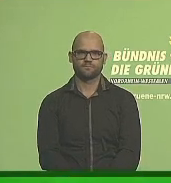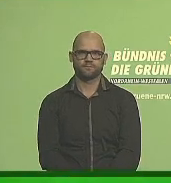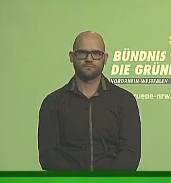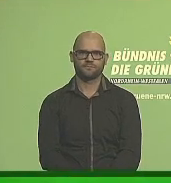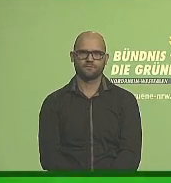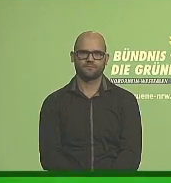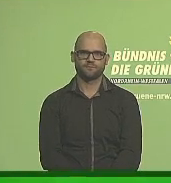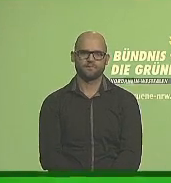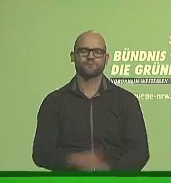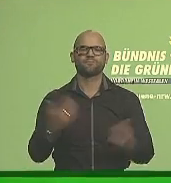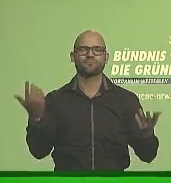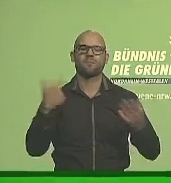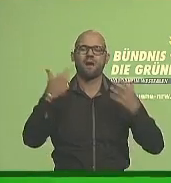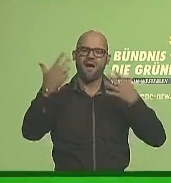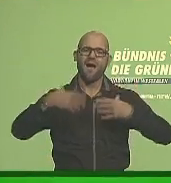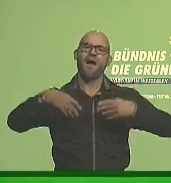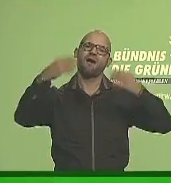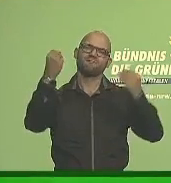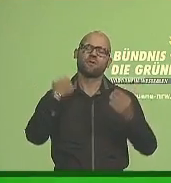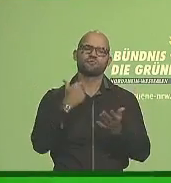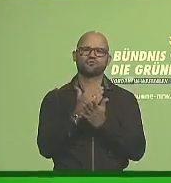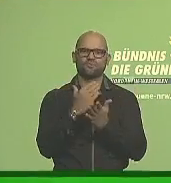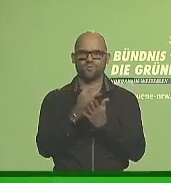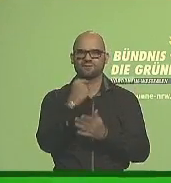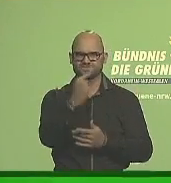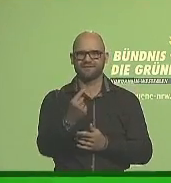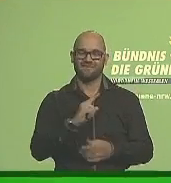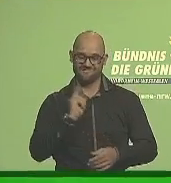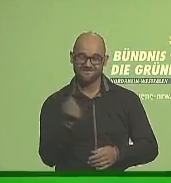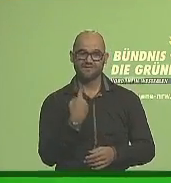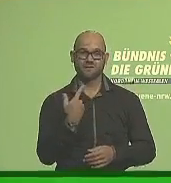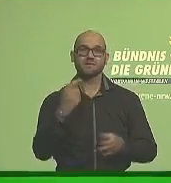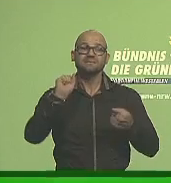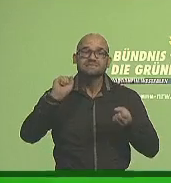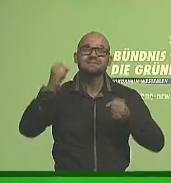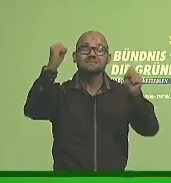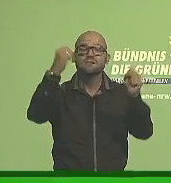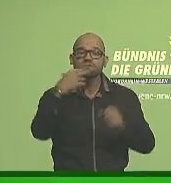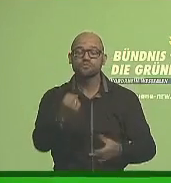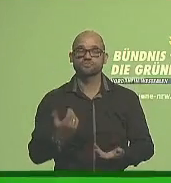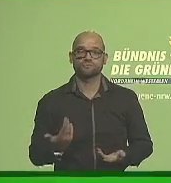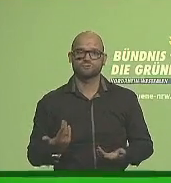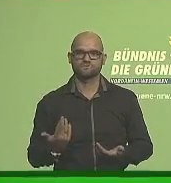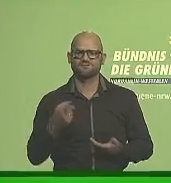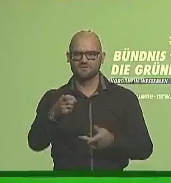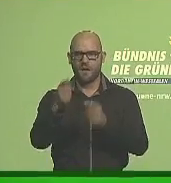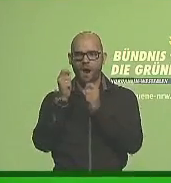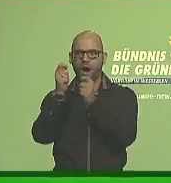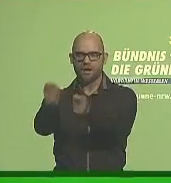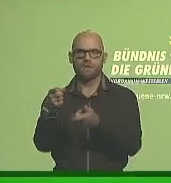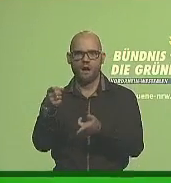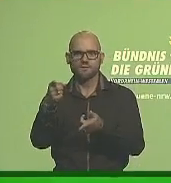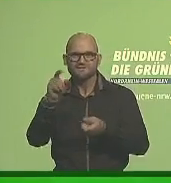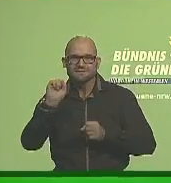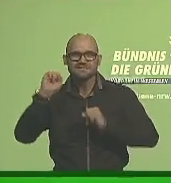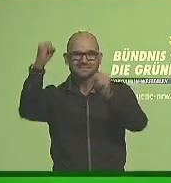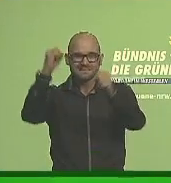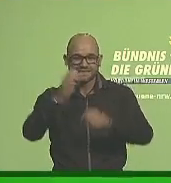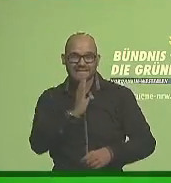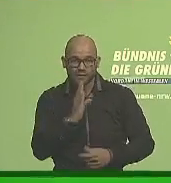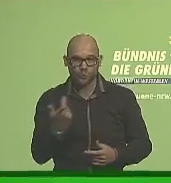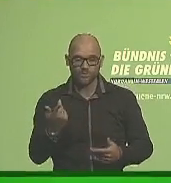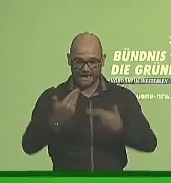Aber wie ich anfangs gesagt habe, wir sind doch die, die ambitioniert sind. Ist der Antrag ambitioniert? Geht er über Grenzen